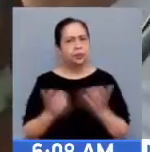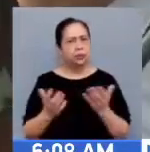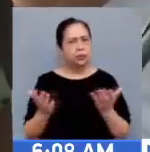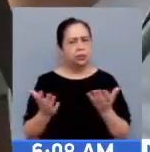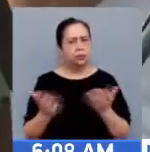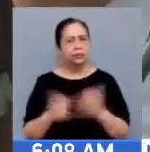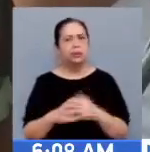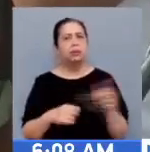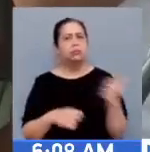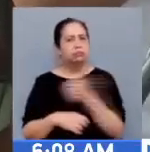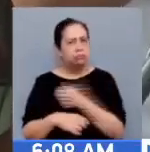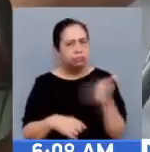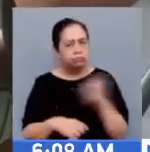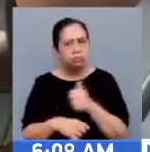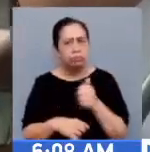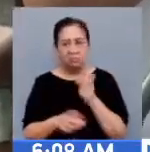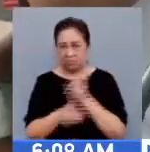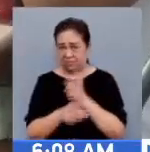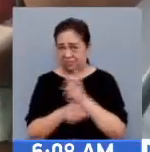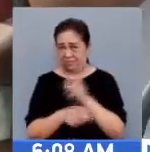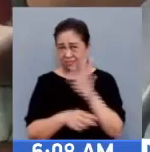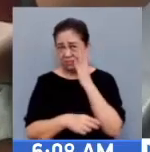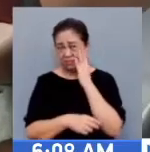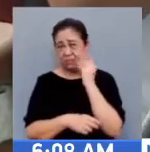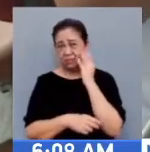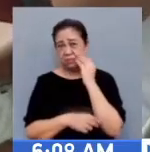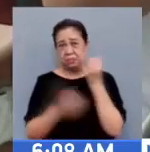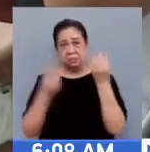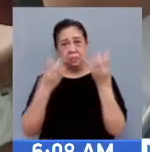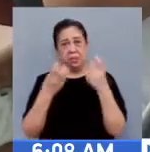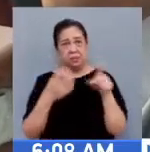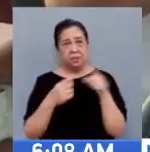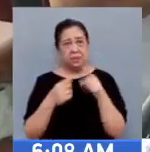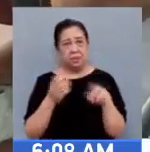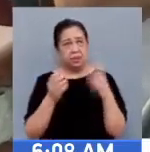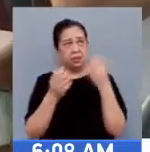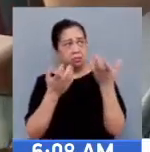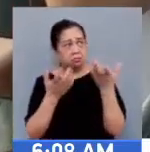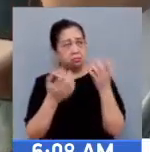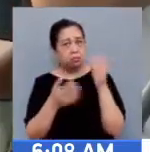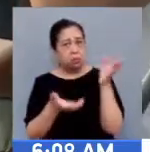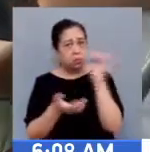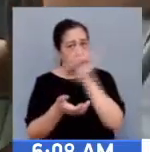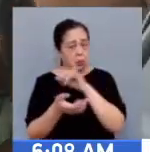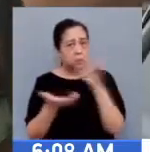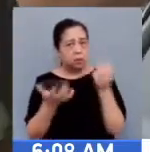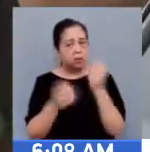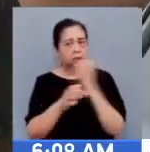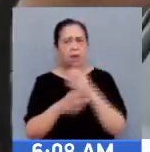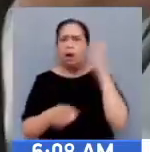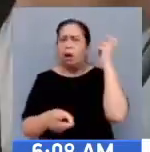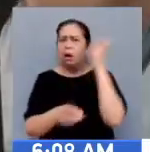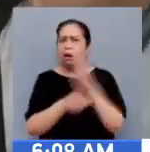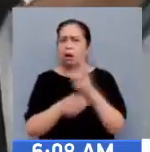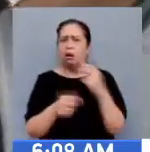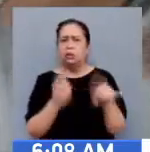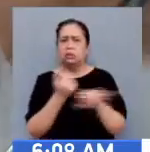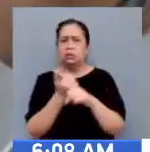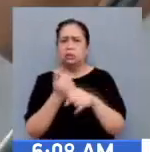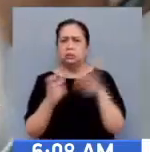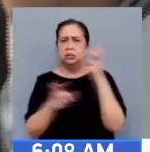ninyo? Mahirap ba? Marami bang nasasakyan o talaga pahirapan? Oh, mahirap po talaga sumakay. Gano? Kahapon lang